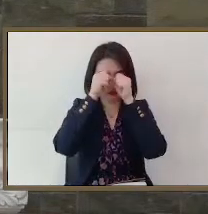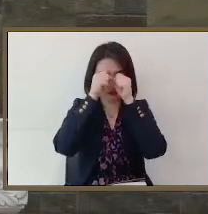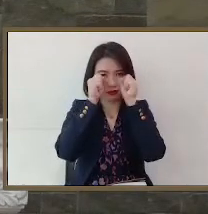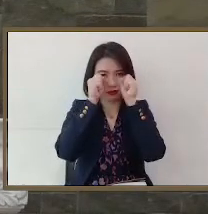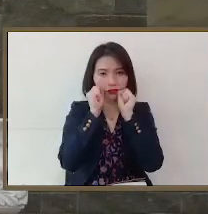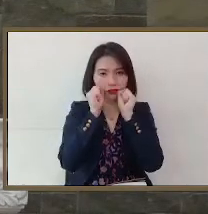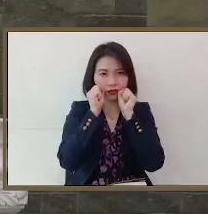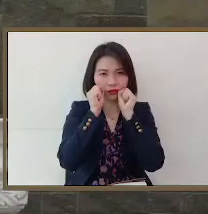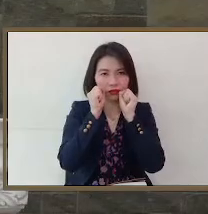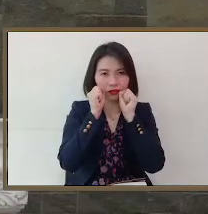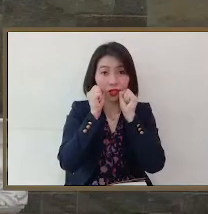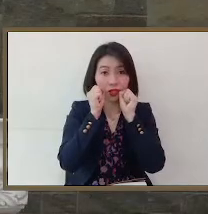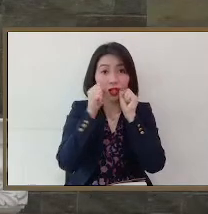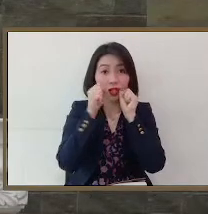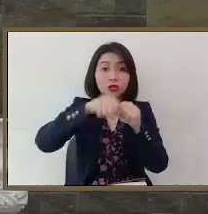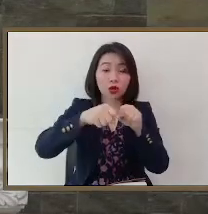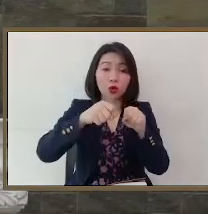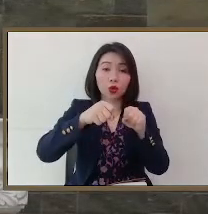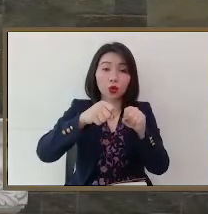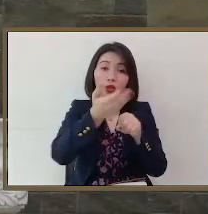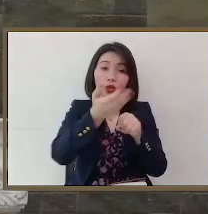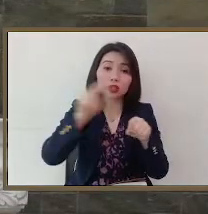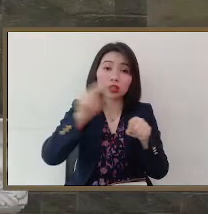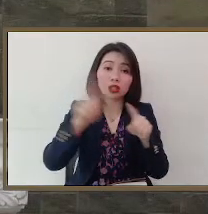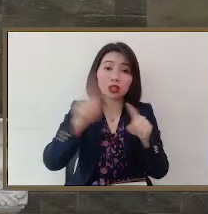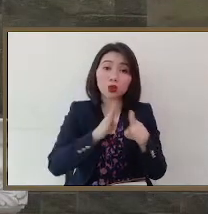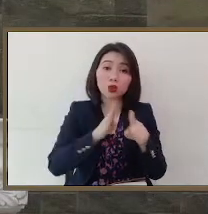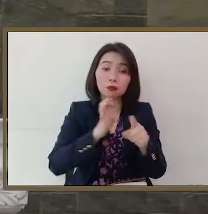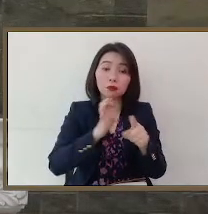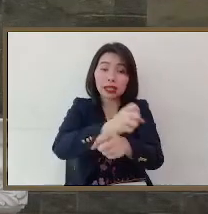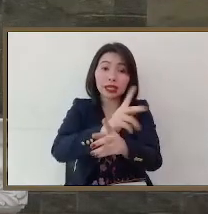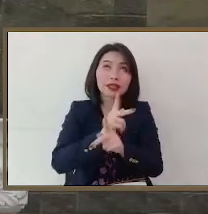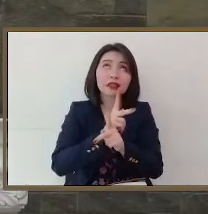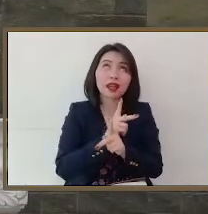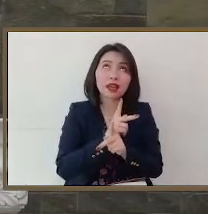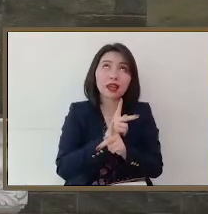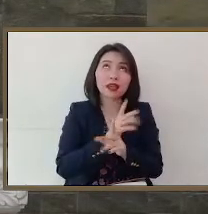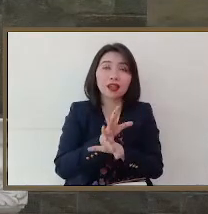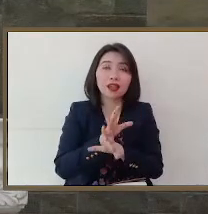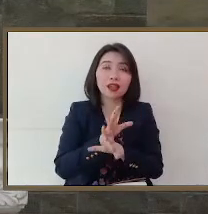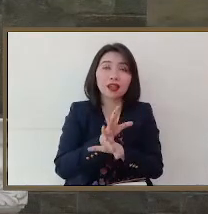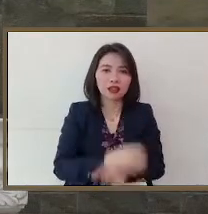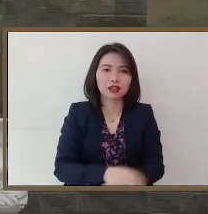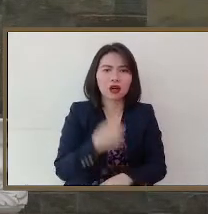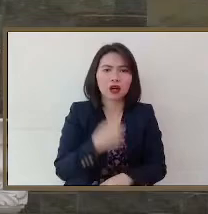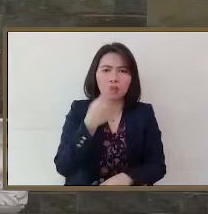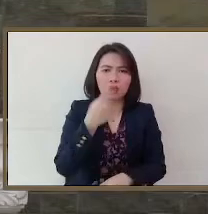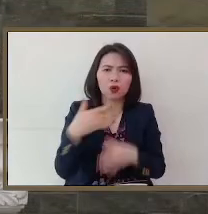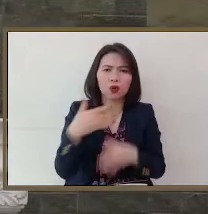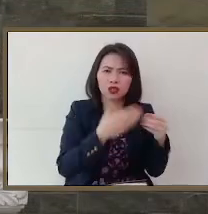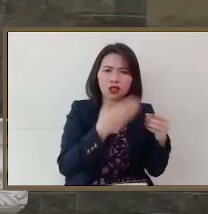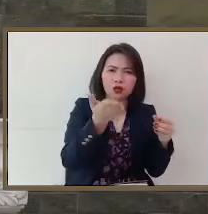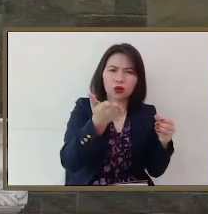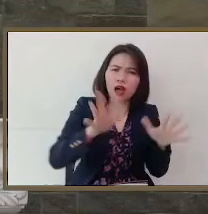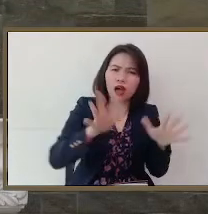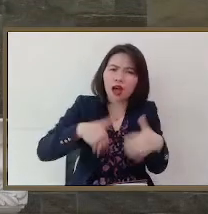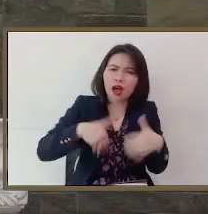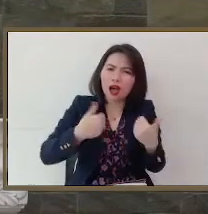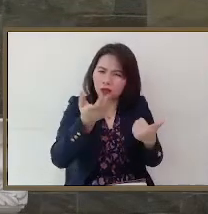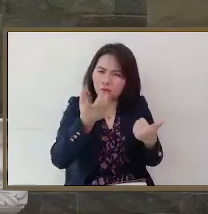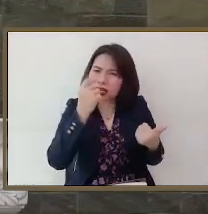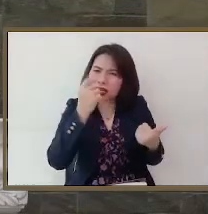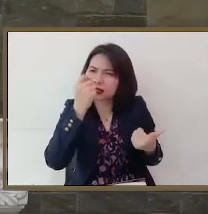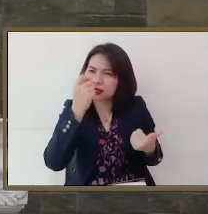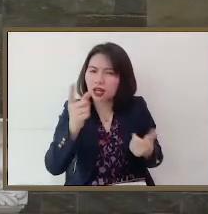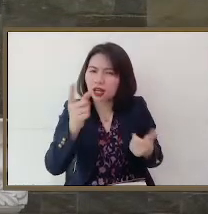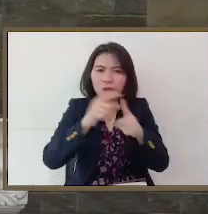You've got to be careful. Got to be careful. Who's leading you right now? How do you understand the Word of God? How do you